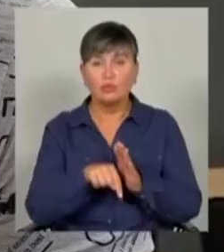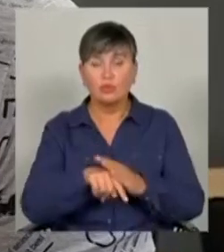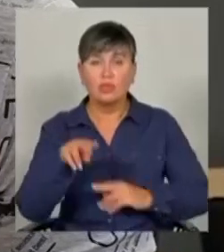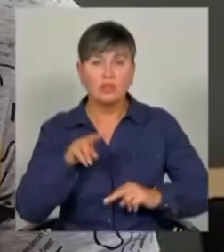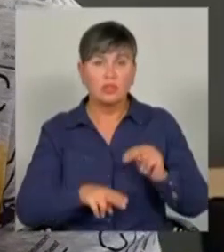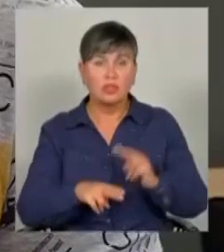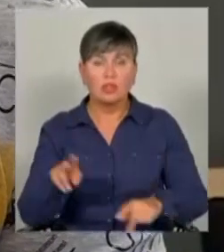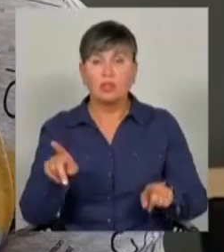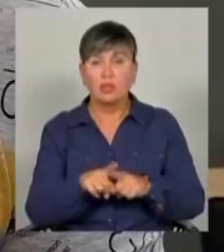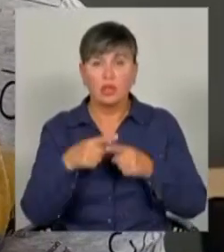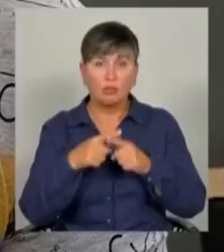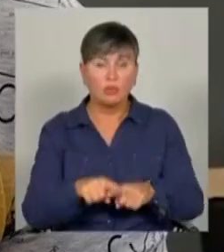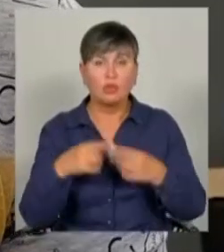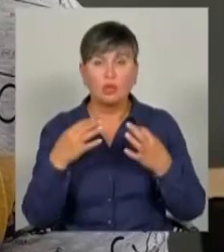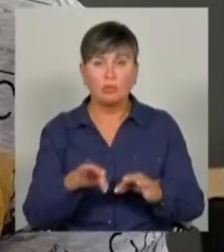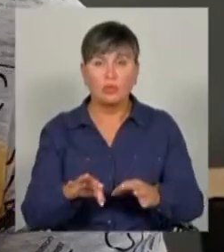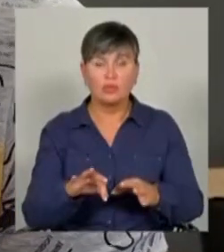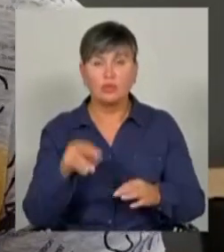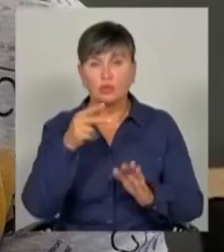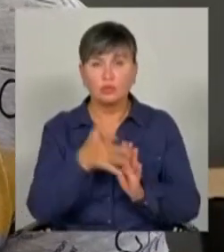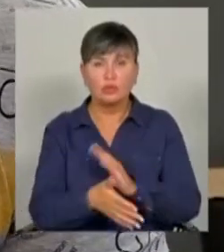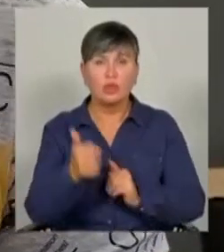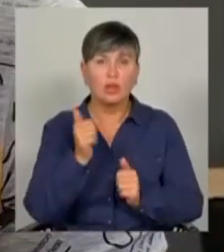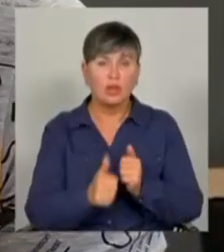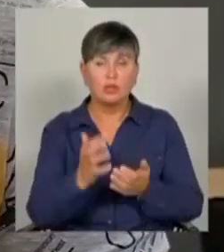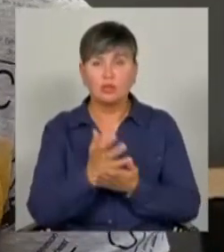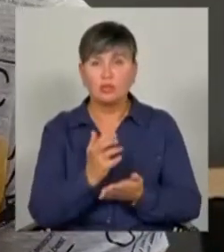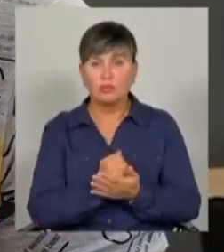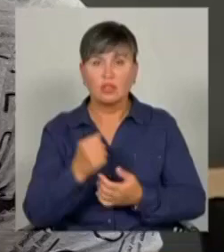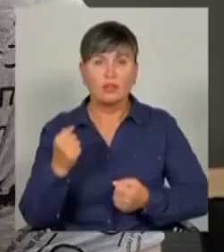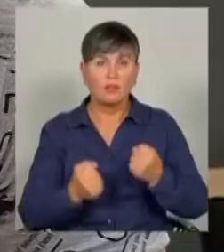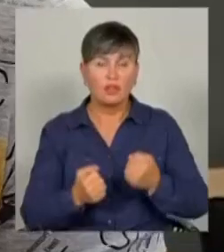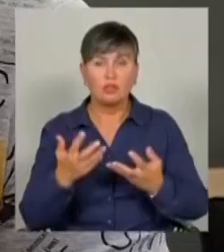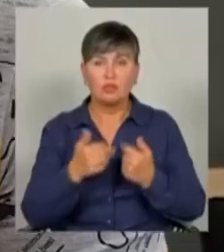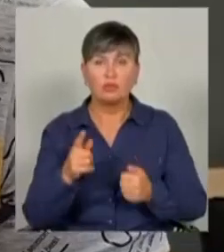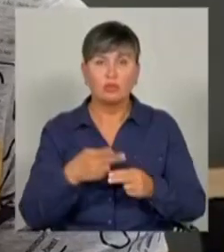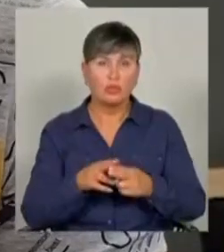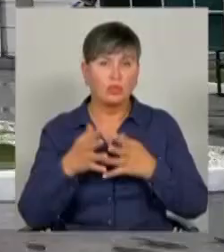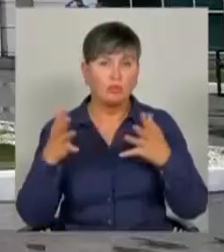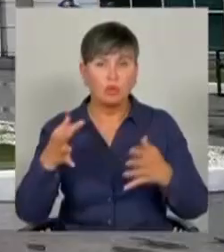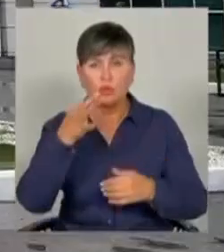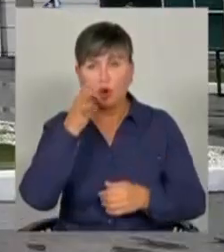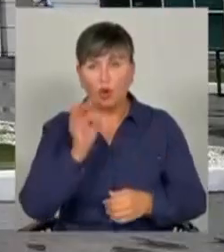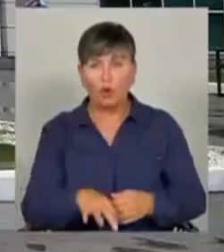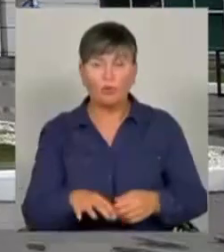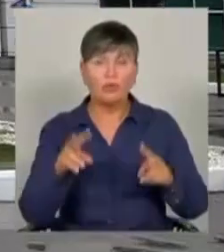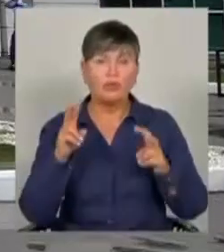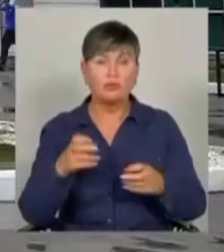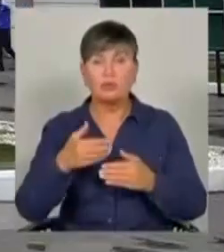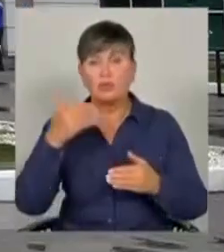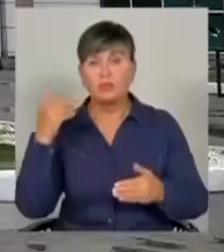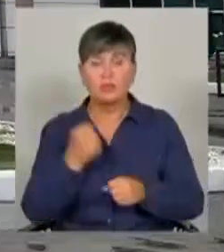Porsche. Подобная методика позволяет нам детально изучить каждую запчасть автомобиля. Считаю, что это большой опыт. В знак